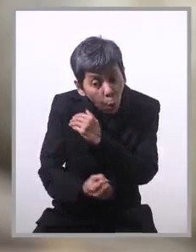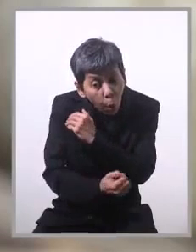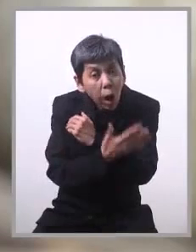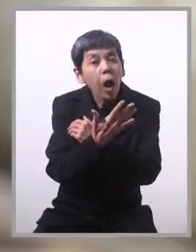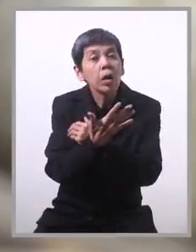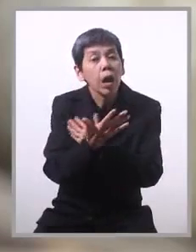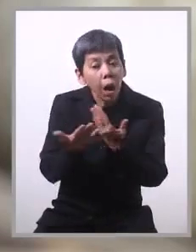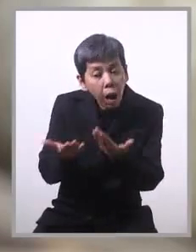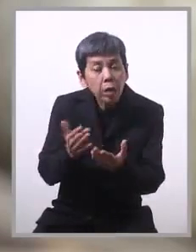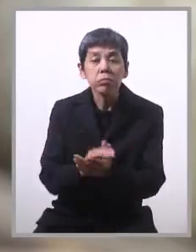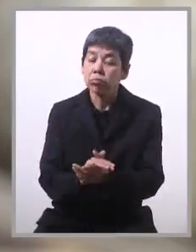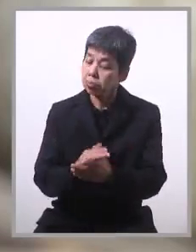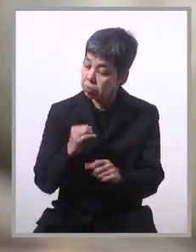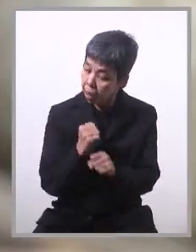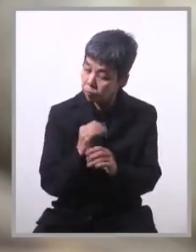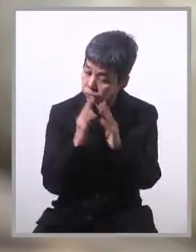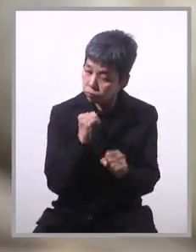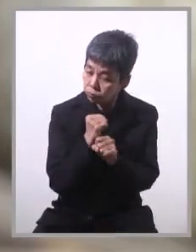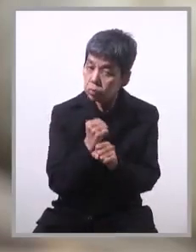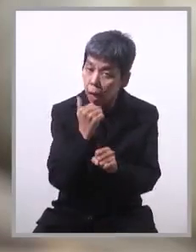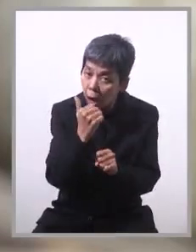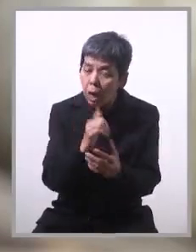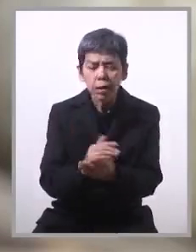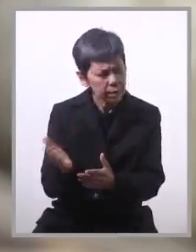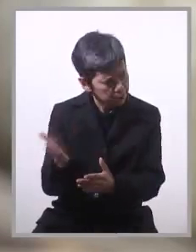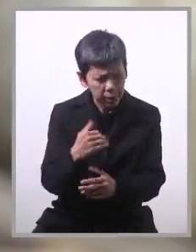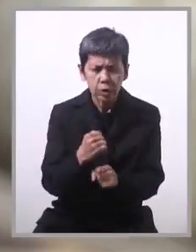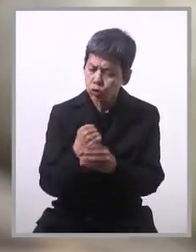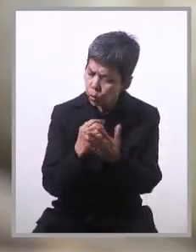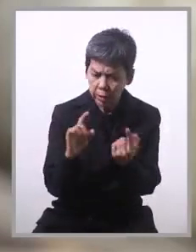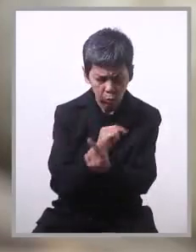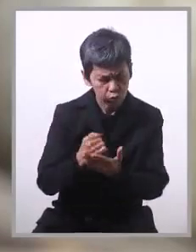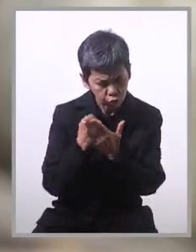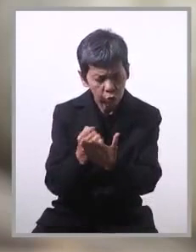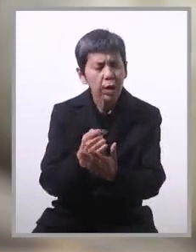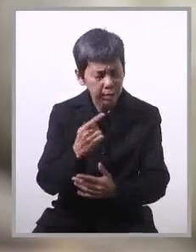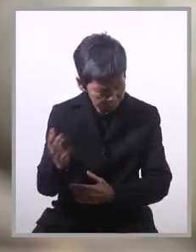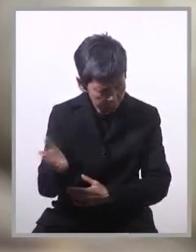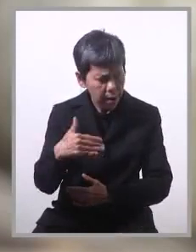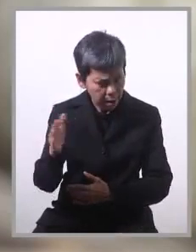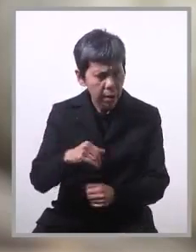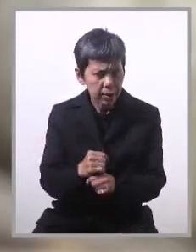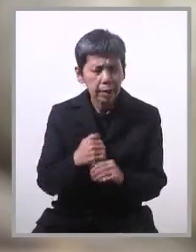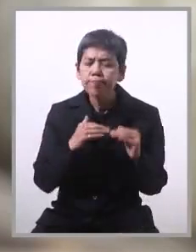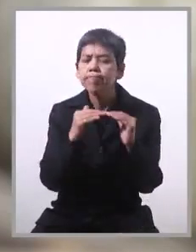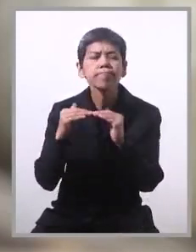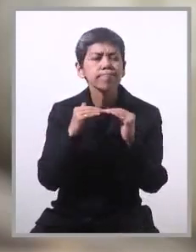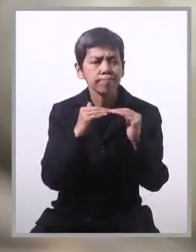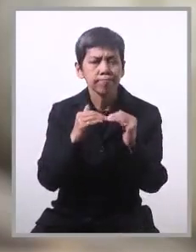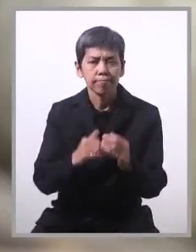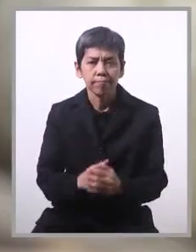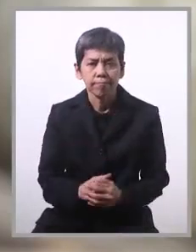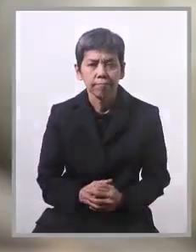กาสหรือเขาเสียสักอย่างหนึ่งแต่เขาสามารถที่จะช่วยอะไรได้ให้กับสังคมช่วยไปเถอะมันไม่ว่าก็ให้เสมอภาคกัน